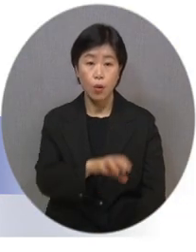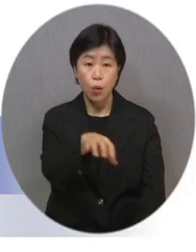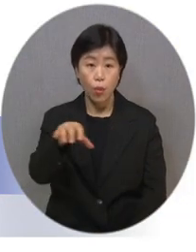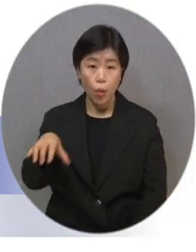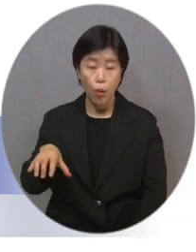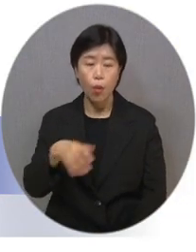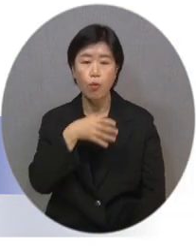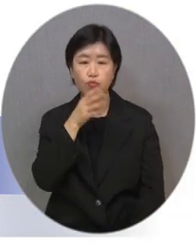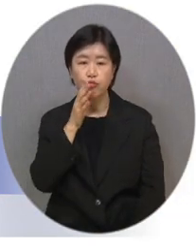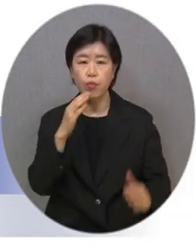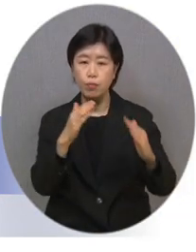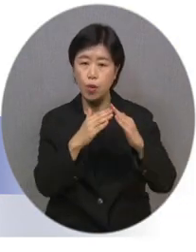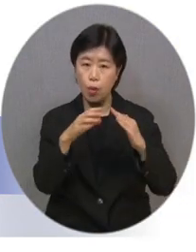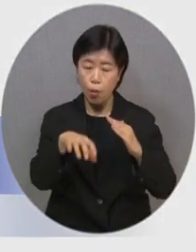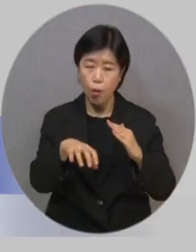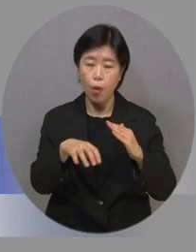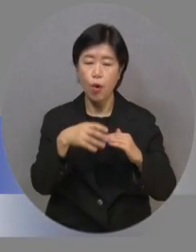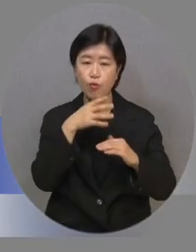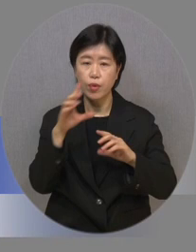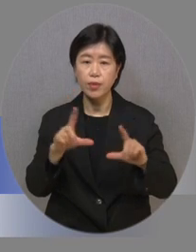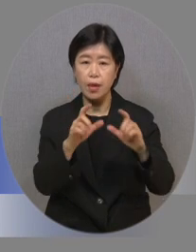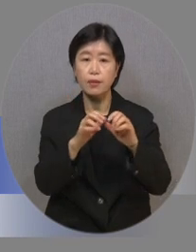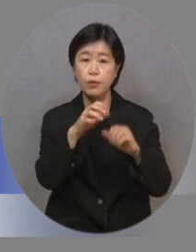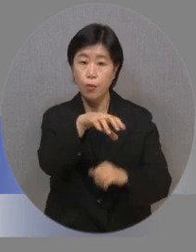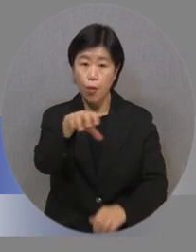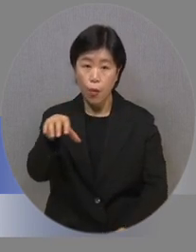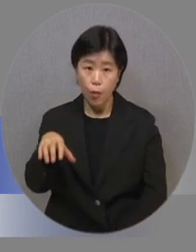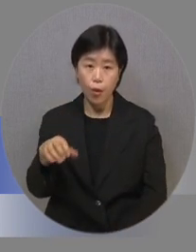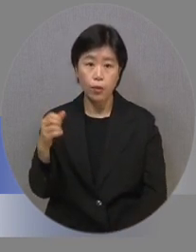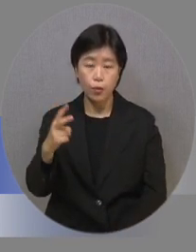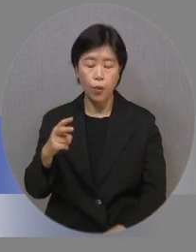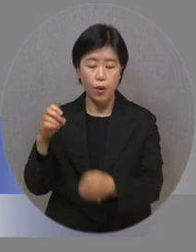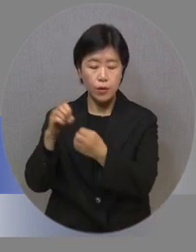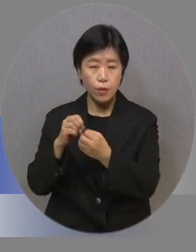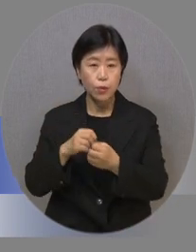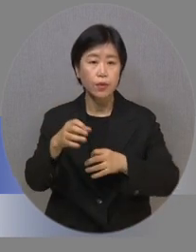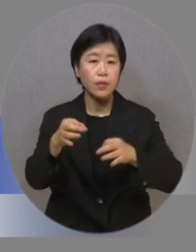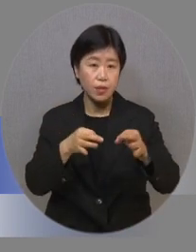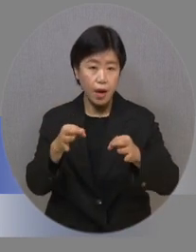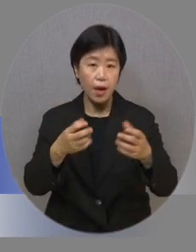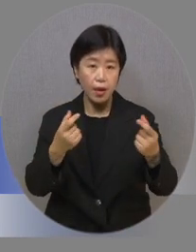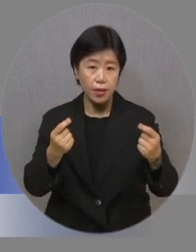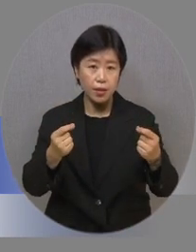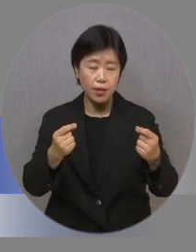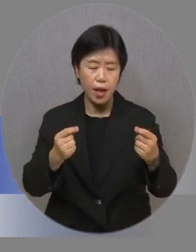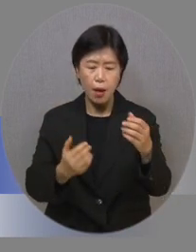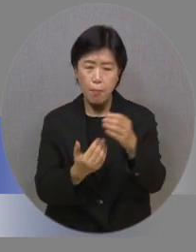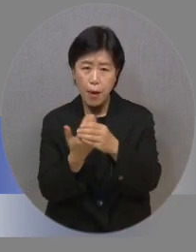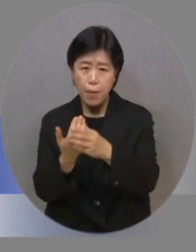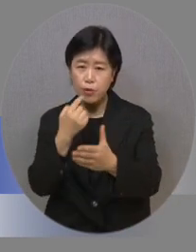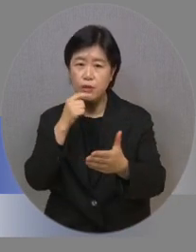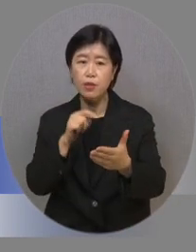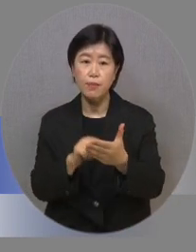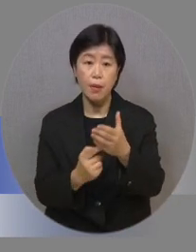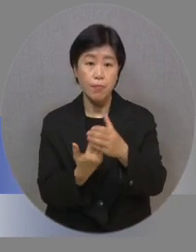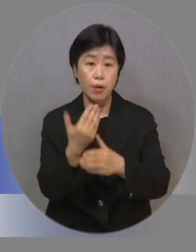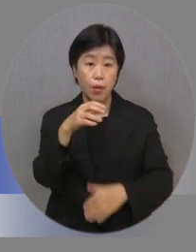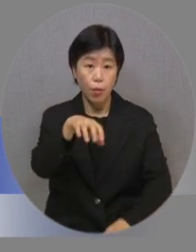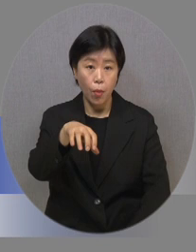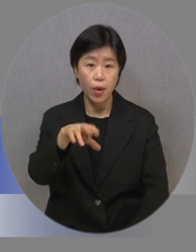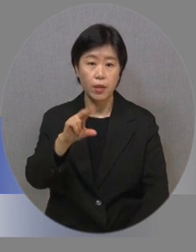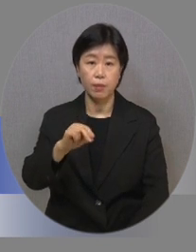경로당과 요양원 등 사회 복지 시설과 전통시장 등 사고 취시 시설등 2 7천여개